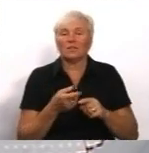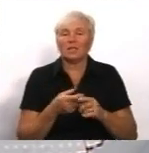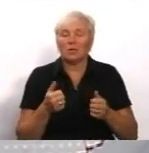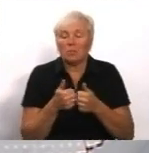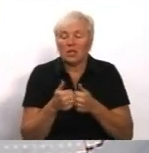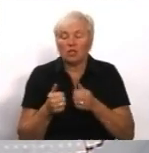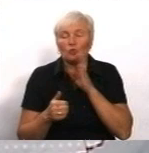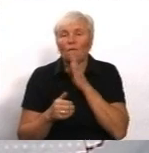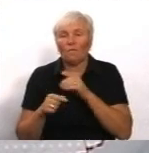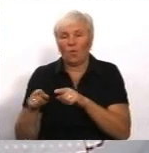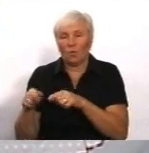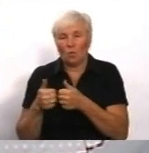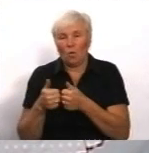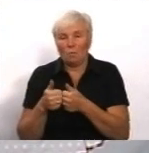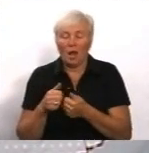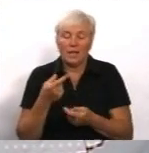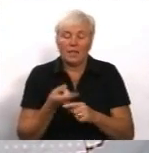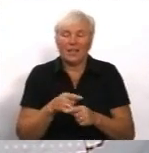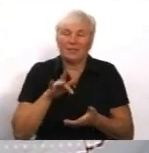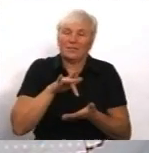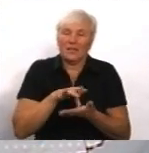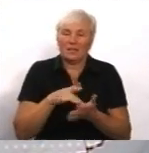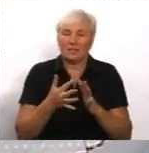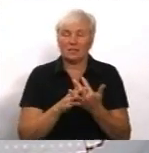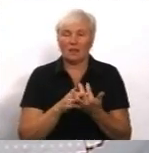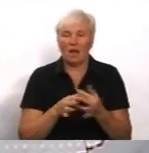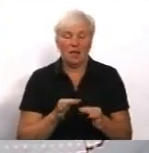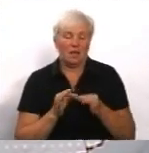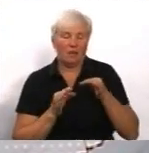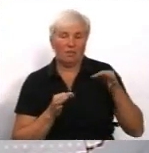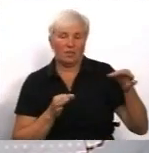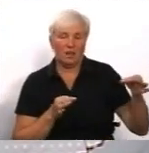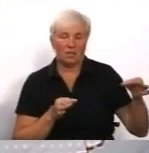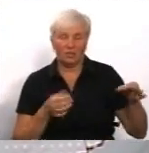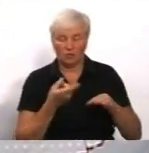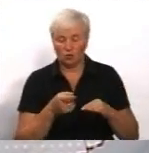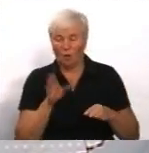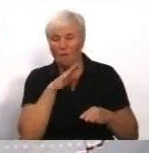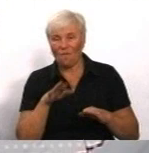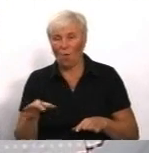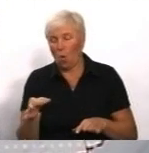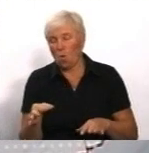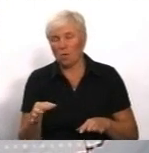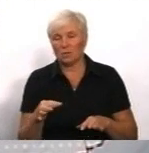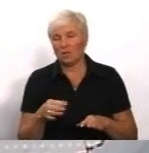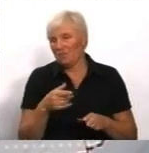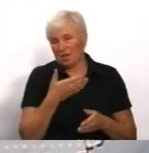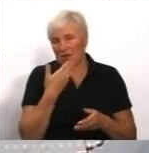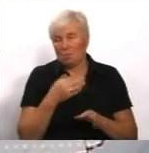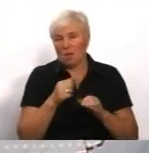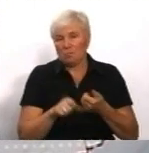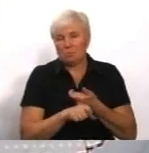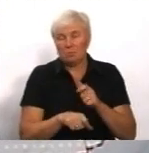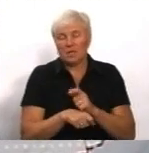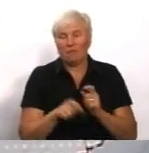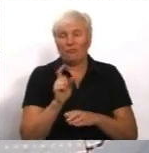вже в центрі села і віддаленіше від цього водойми, вони немає перевищення